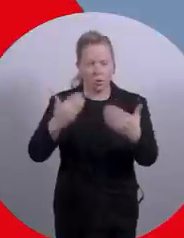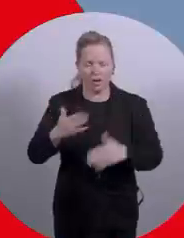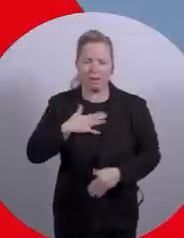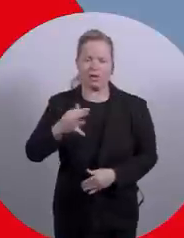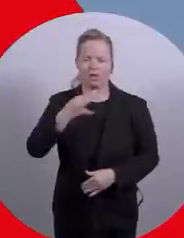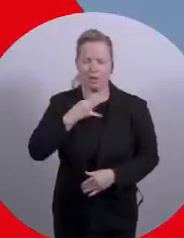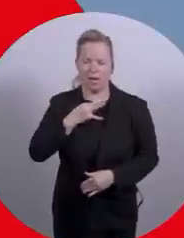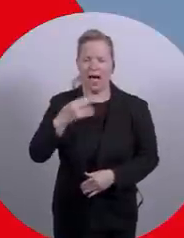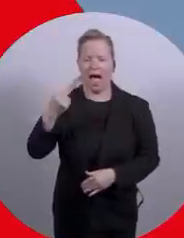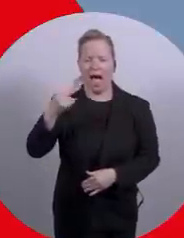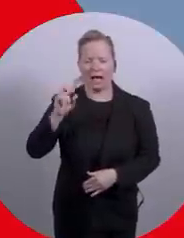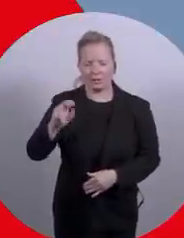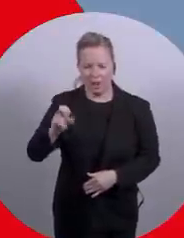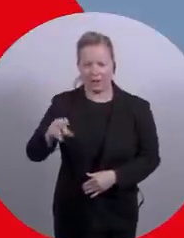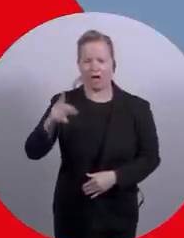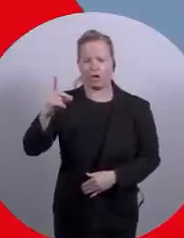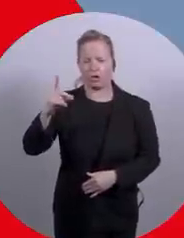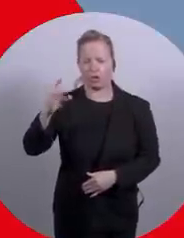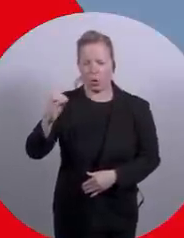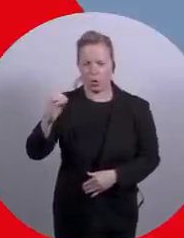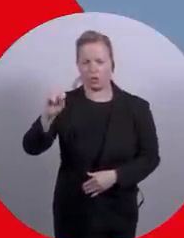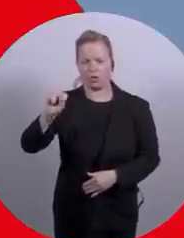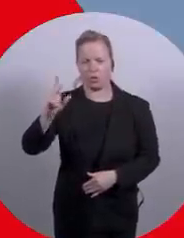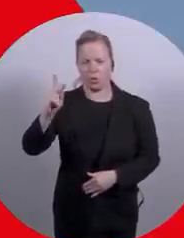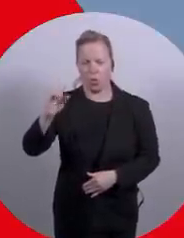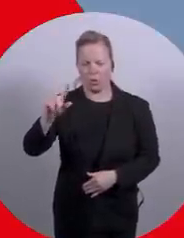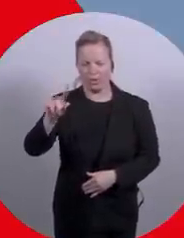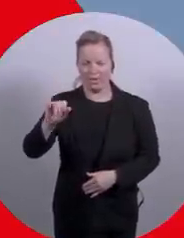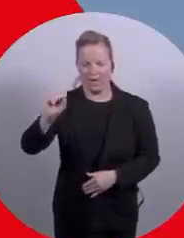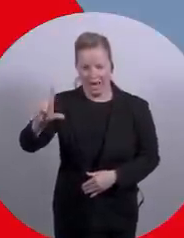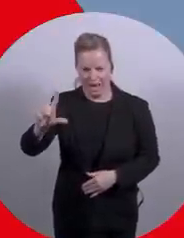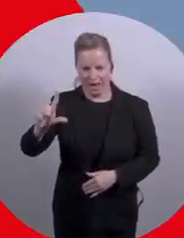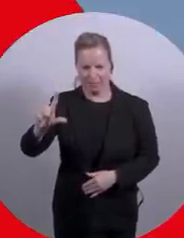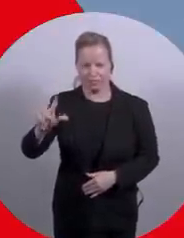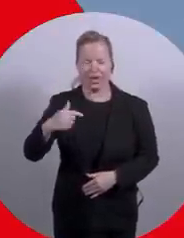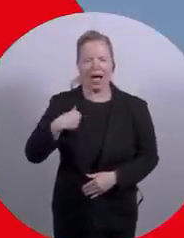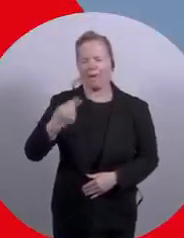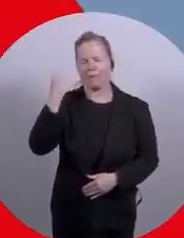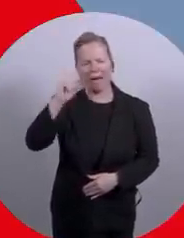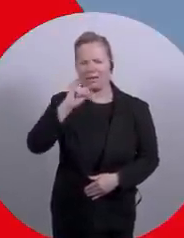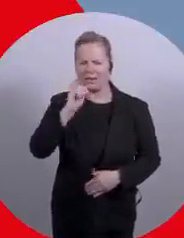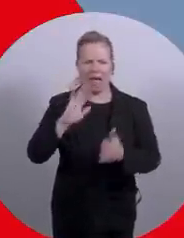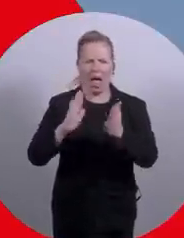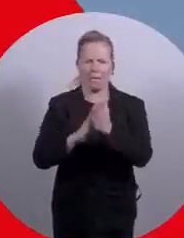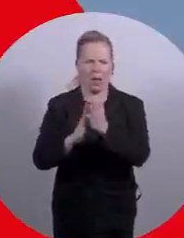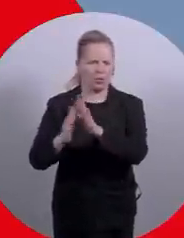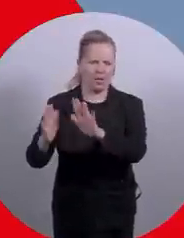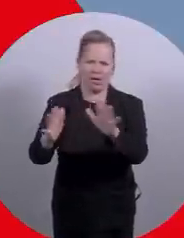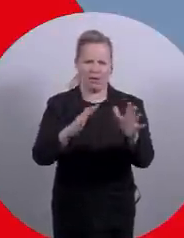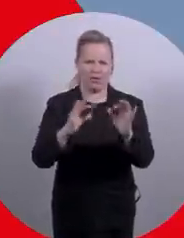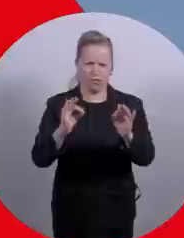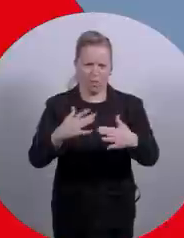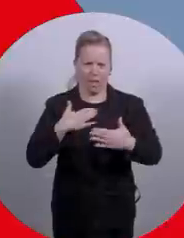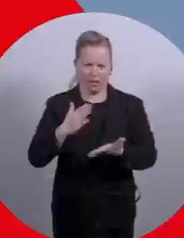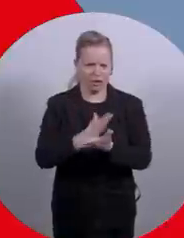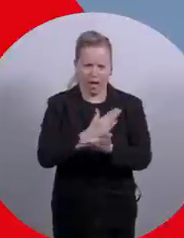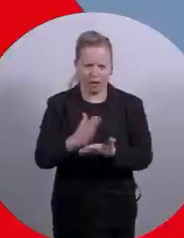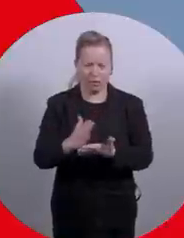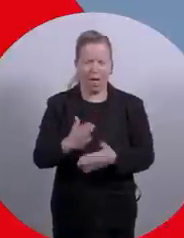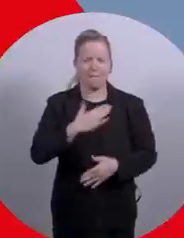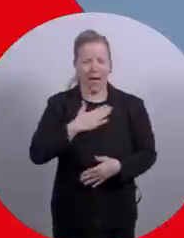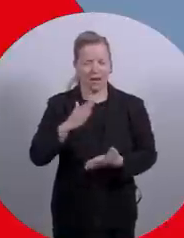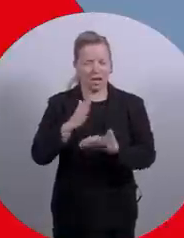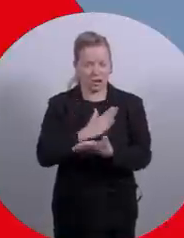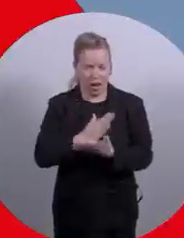weil Bürger für die Entscheidung sondern es geht darum so wie immer Entscheidung getroffen habe